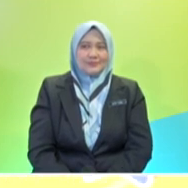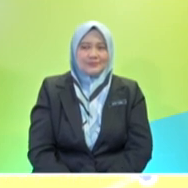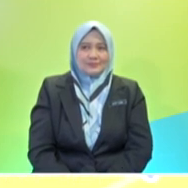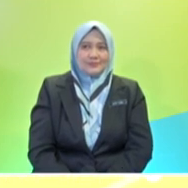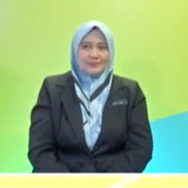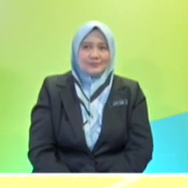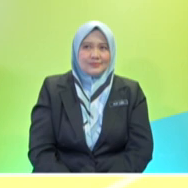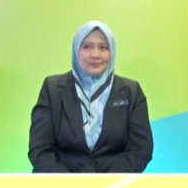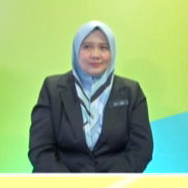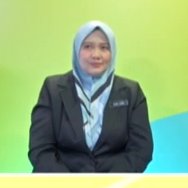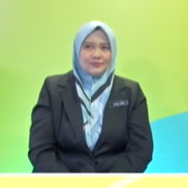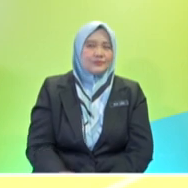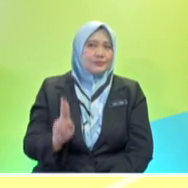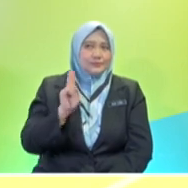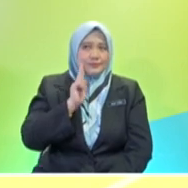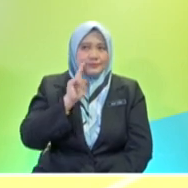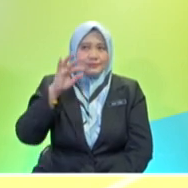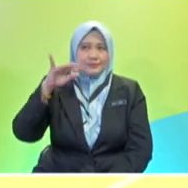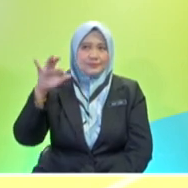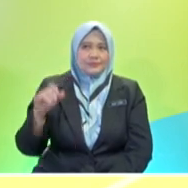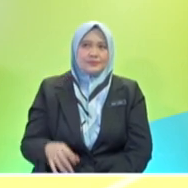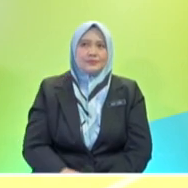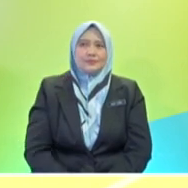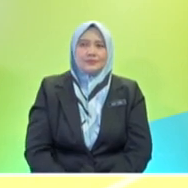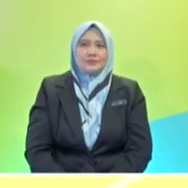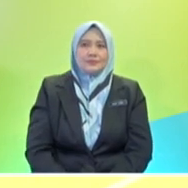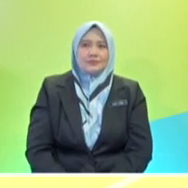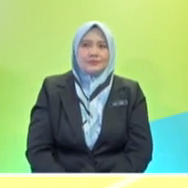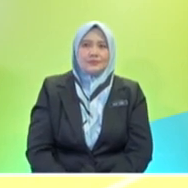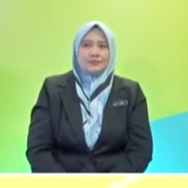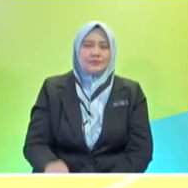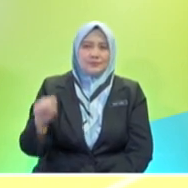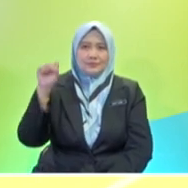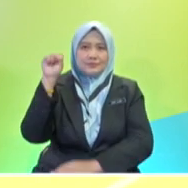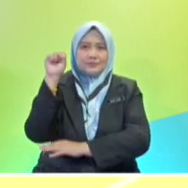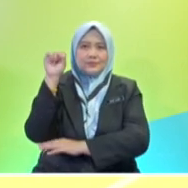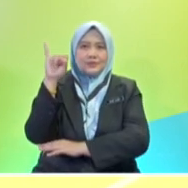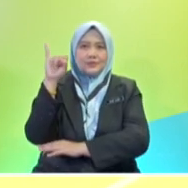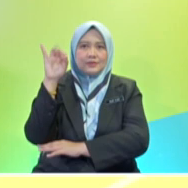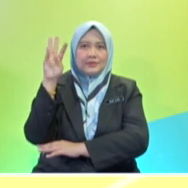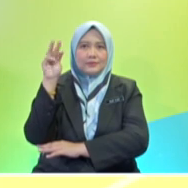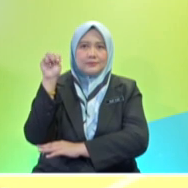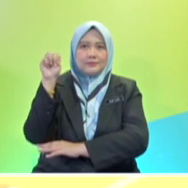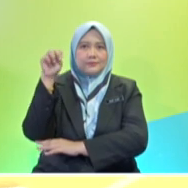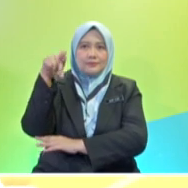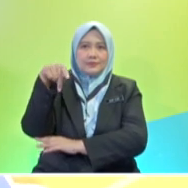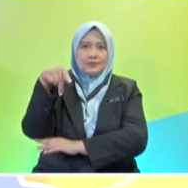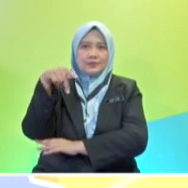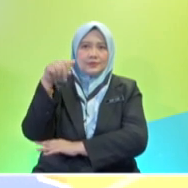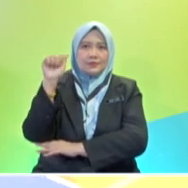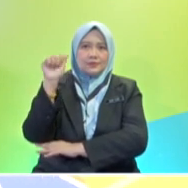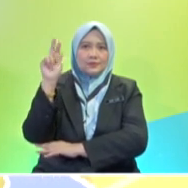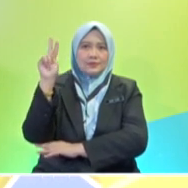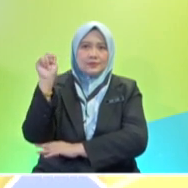Irfan, sekarang Umairah yang eja simpan. Silakan Umairah. S I M P